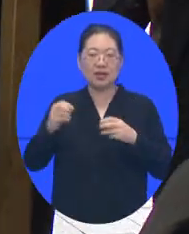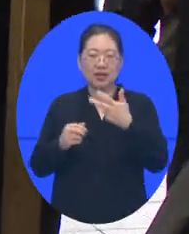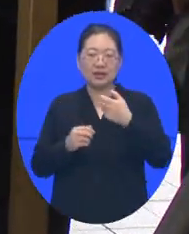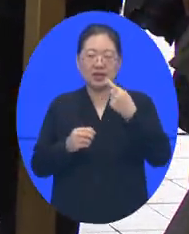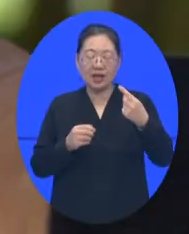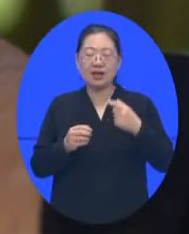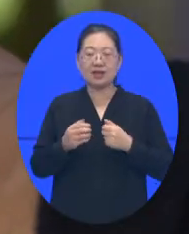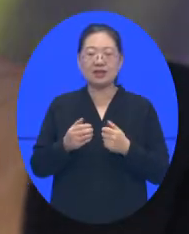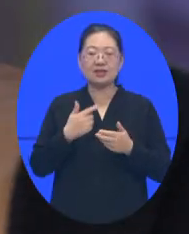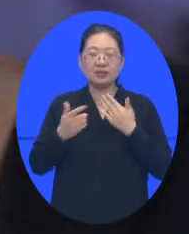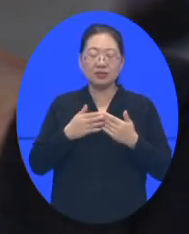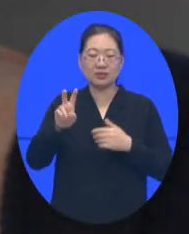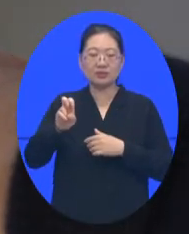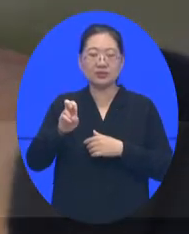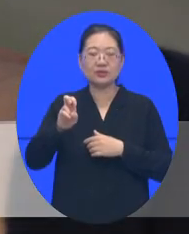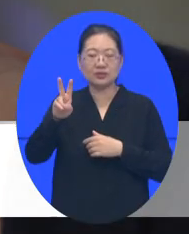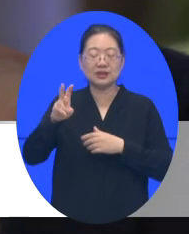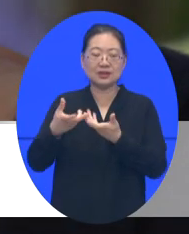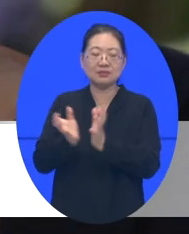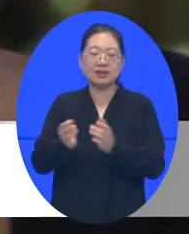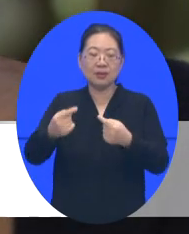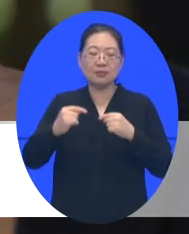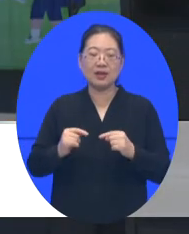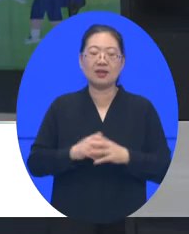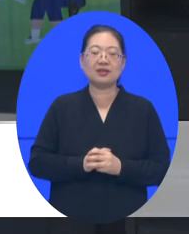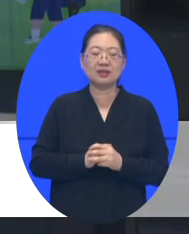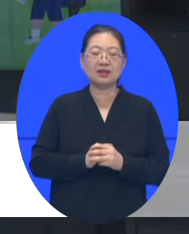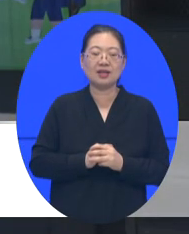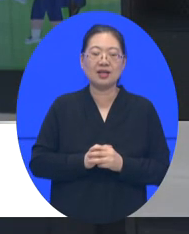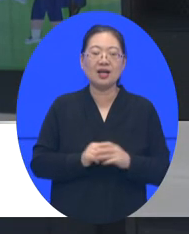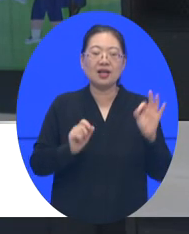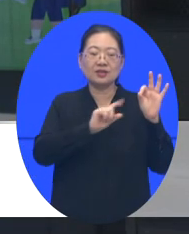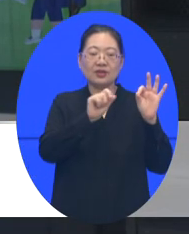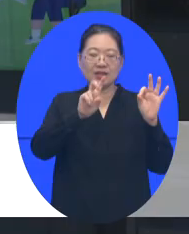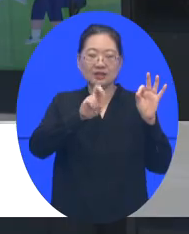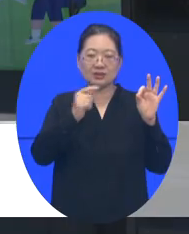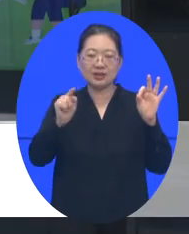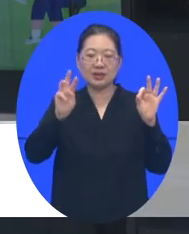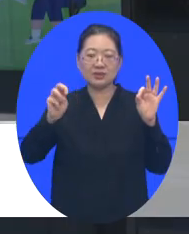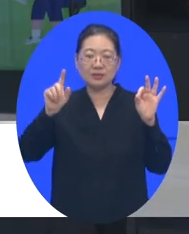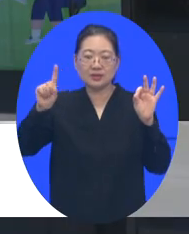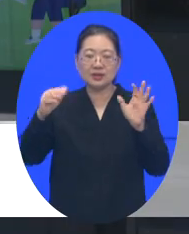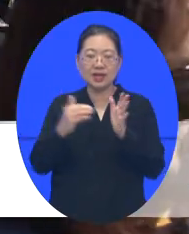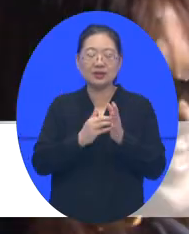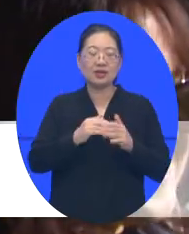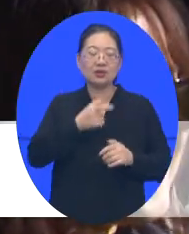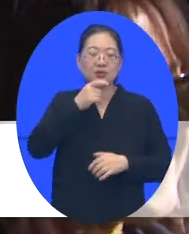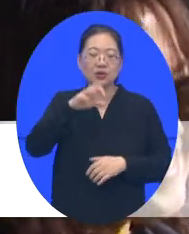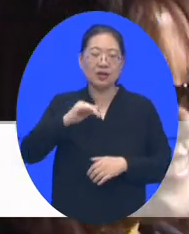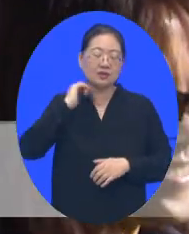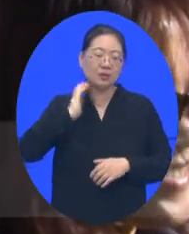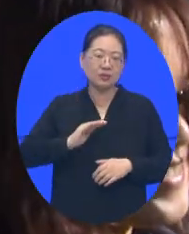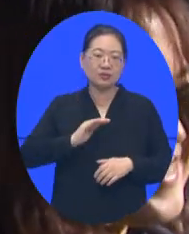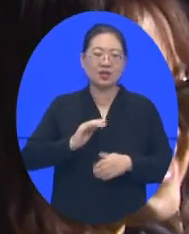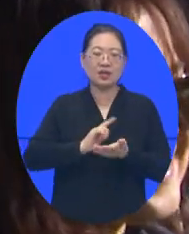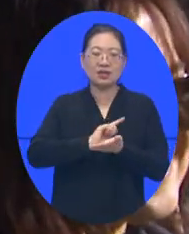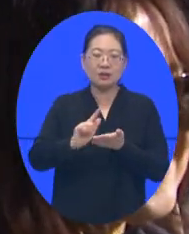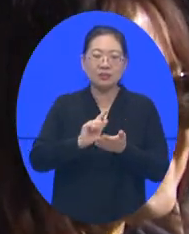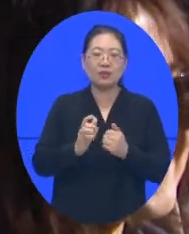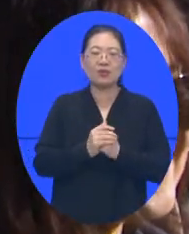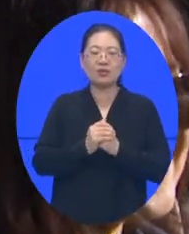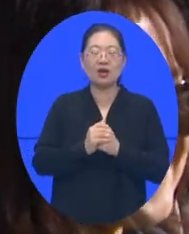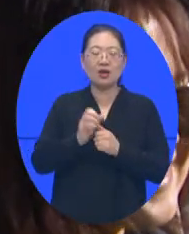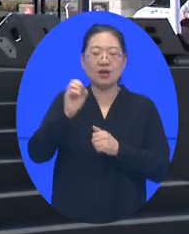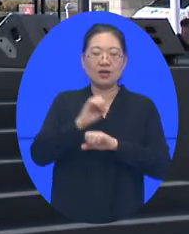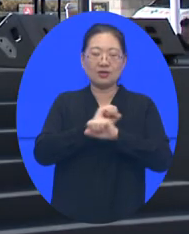체험 22팀이 참여했습니다. 이번 페스티벌은 10월 21일부터 31일까지 수원과 의정부, 가평, 광주,